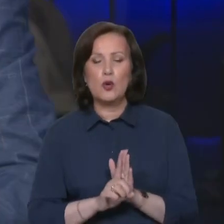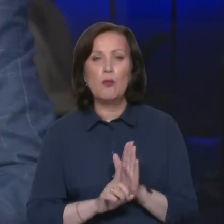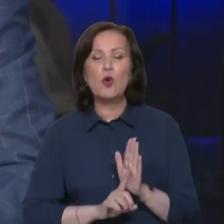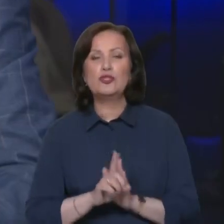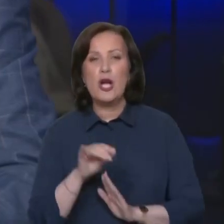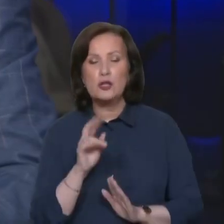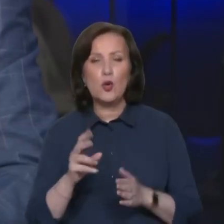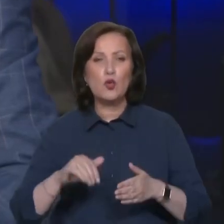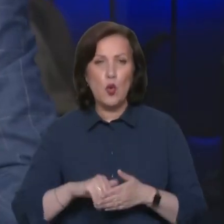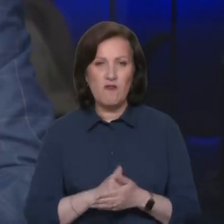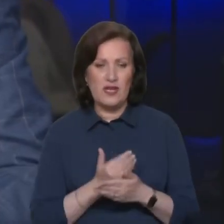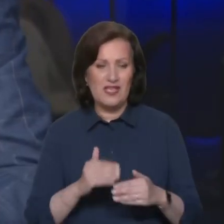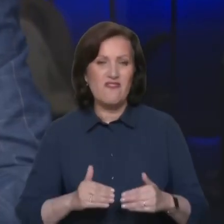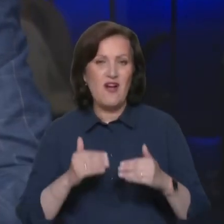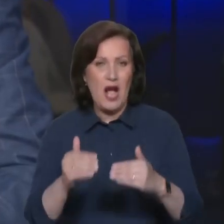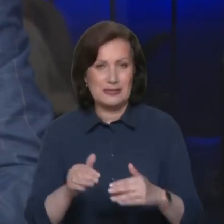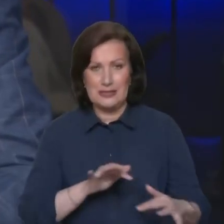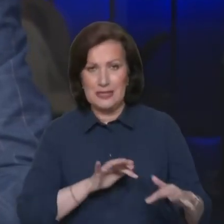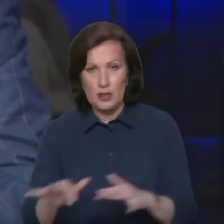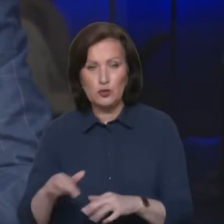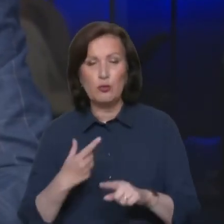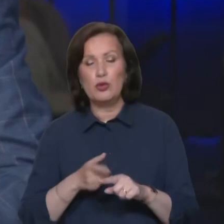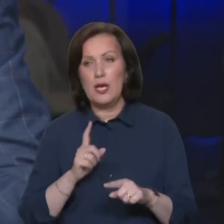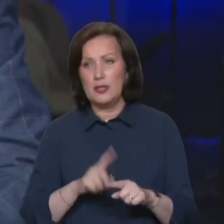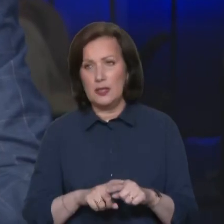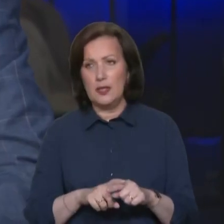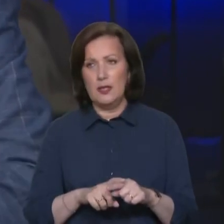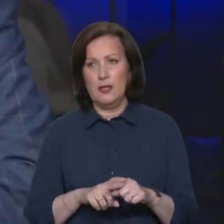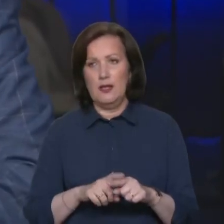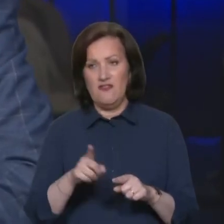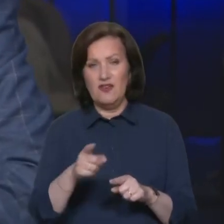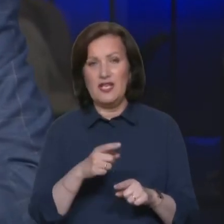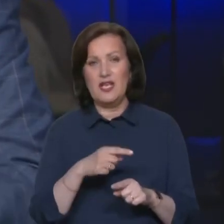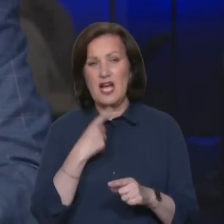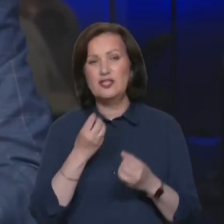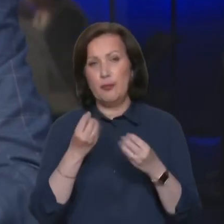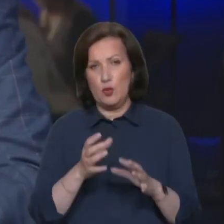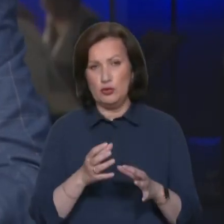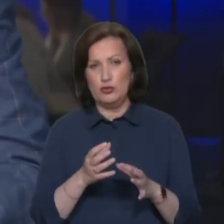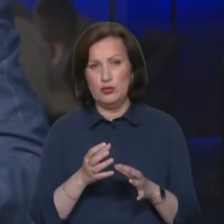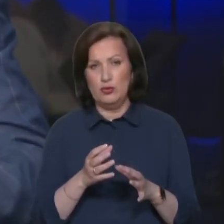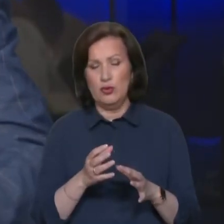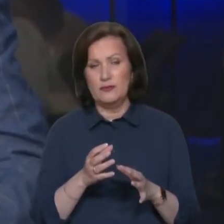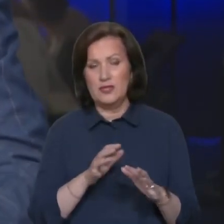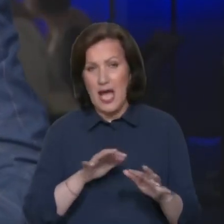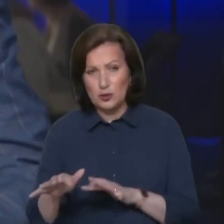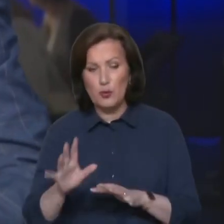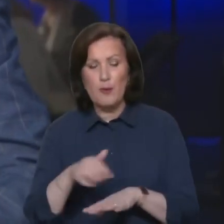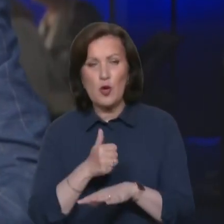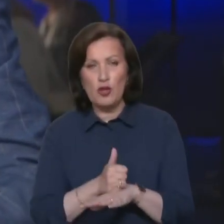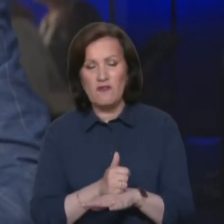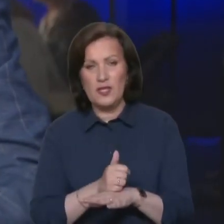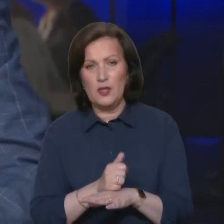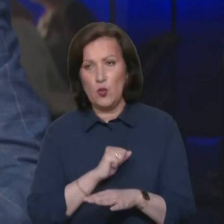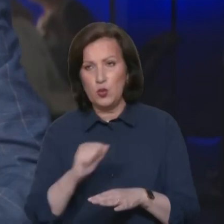про початок нової фази контрнаступу, який ви закликаєте називати наступом, і головний удар